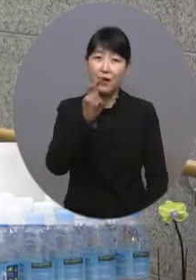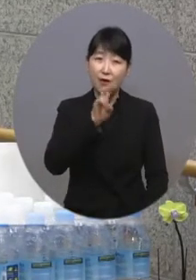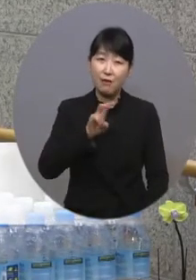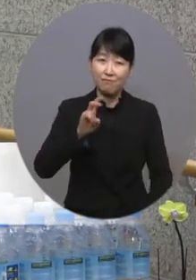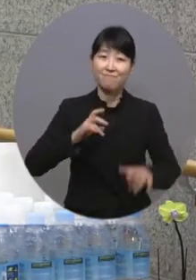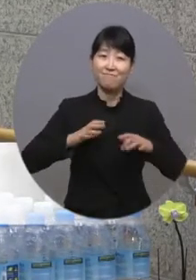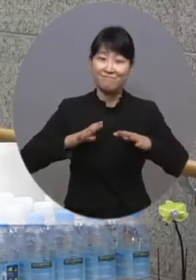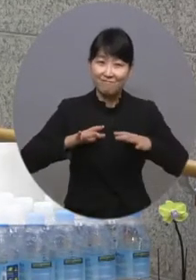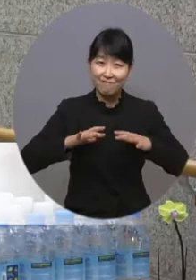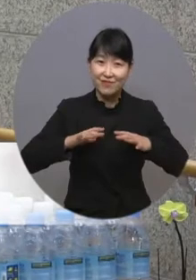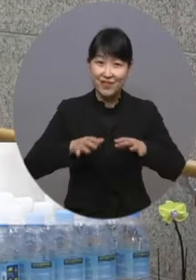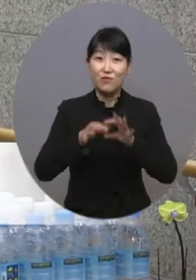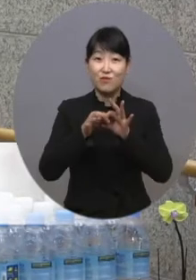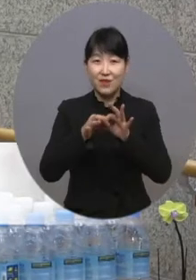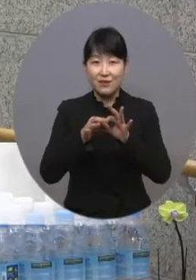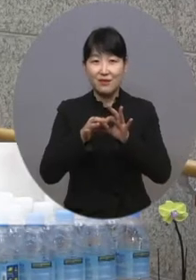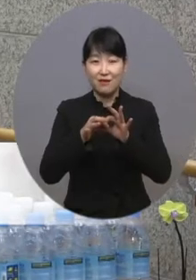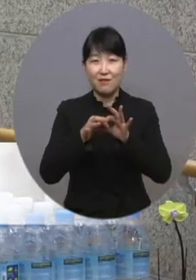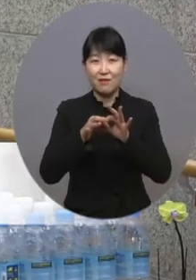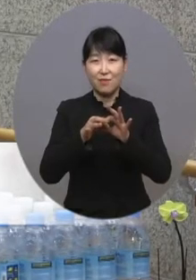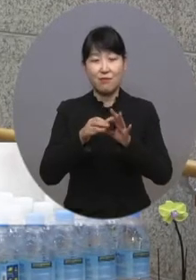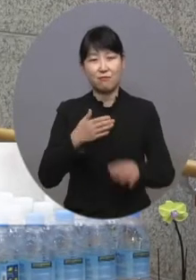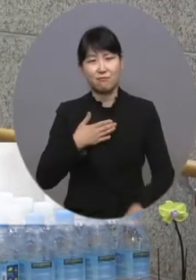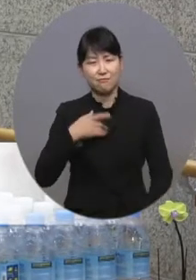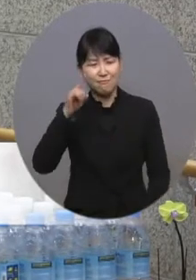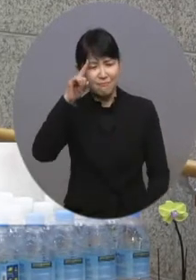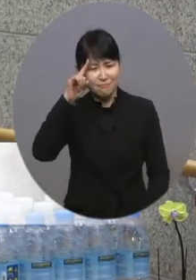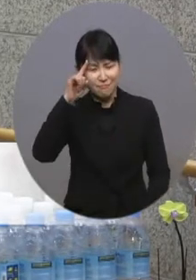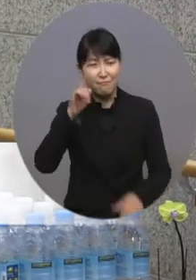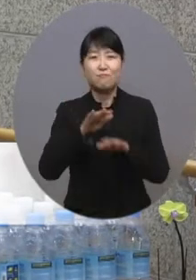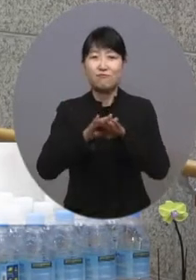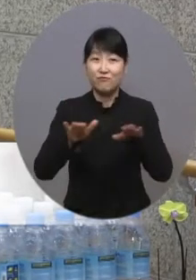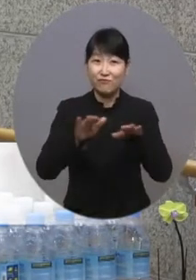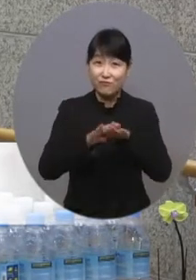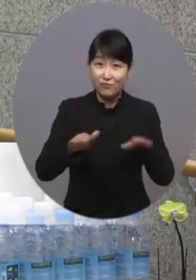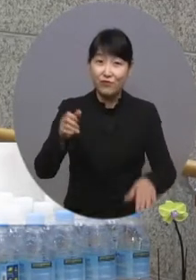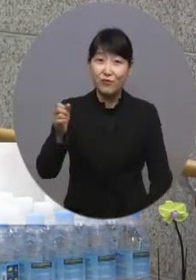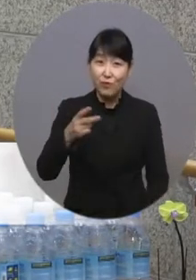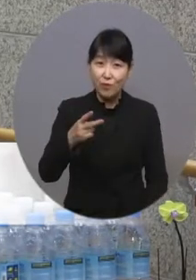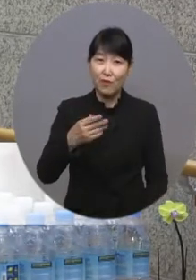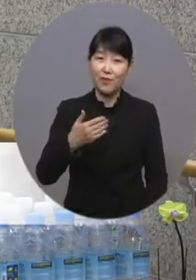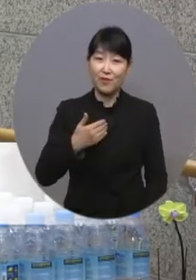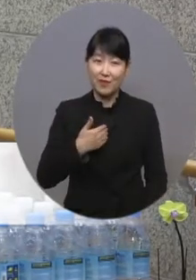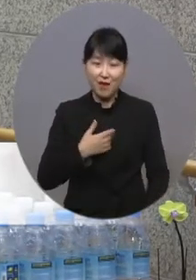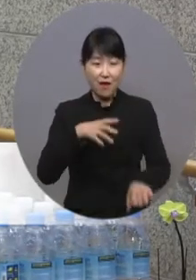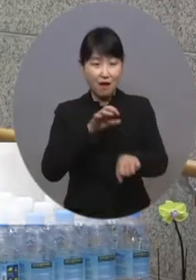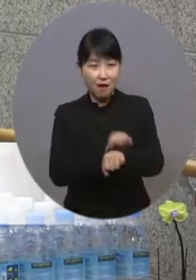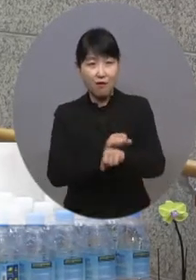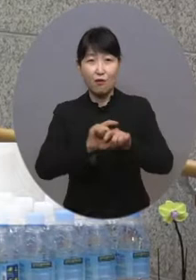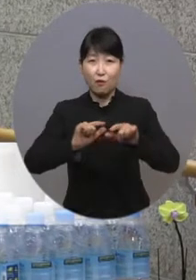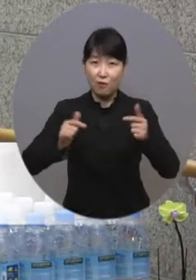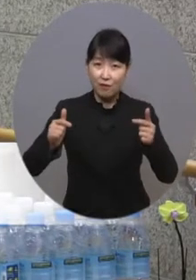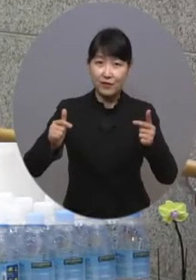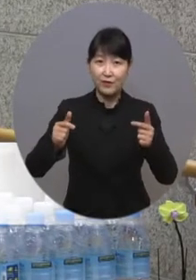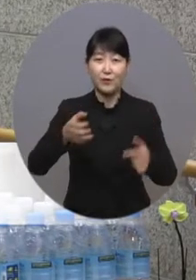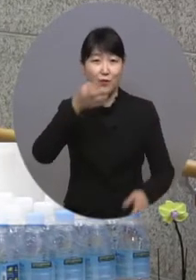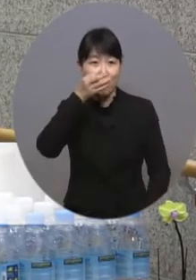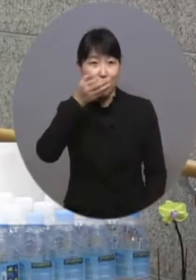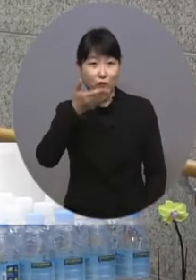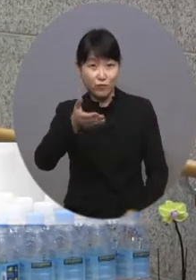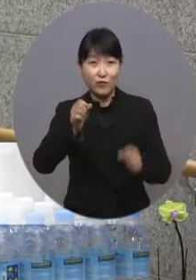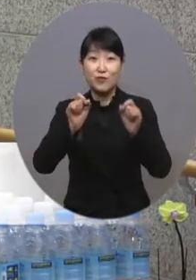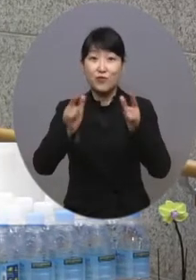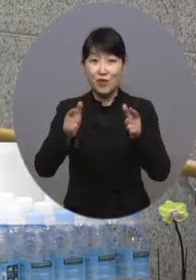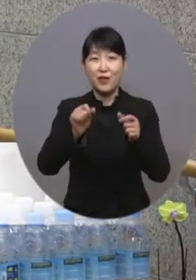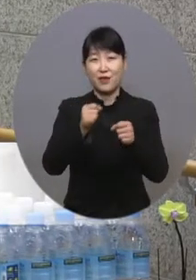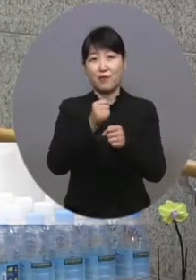노래자랑을 함으로써 뭐 자기의 스트레스도 풀고 또 자기가 갖고 있는 장기를 여러 명한테 보여줄 수 있는